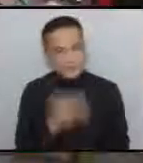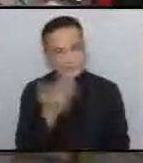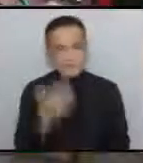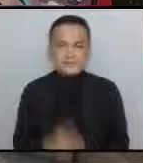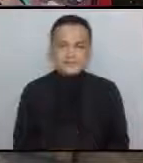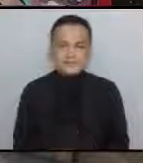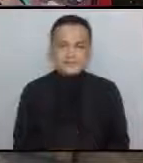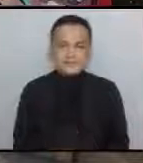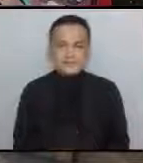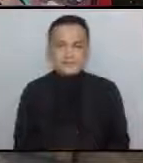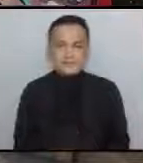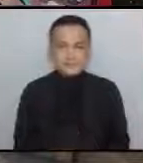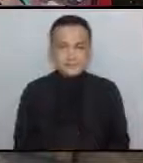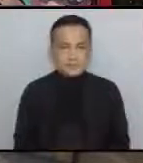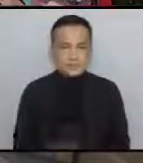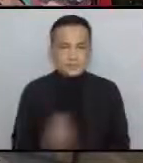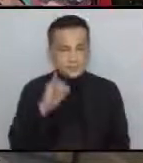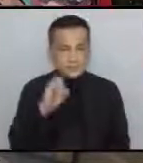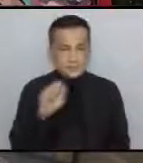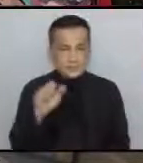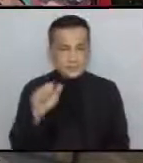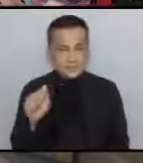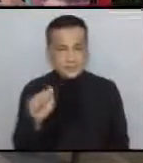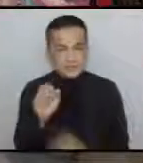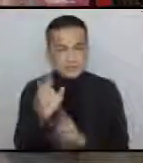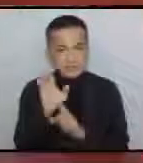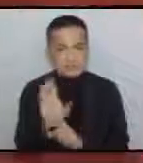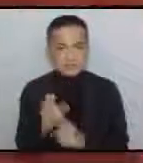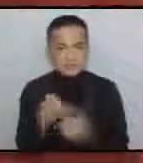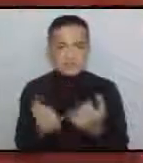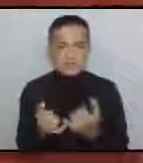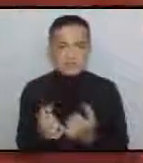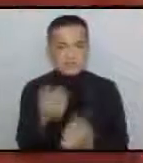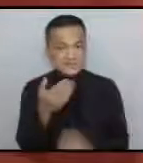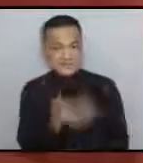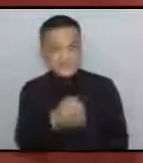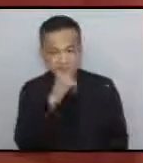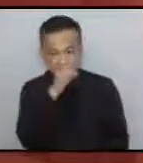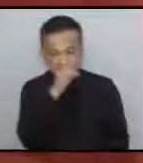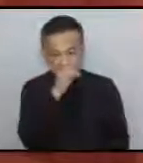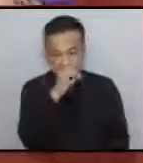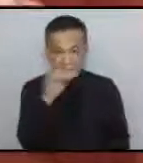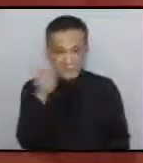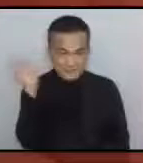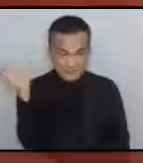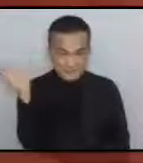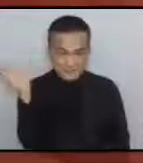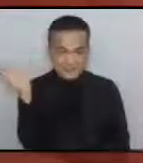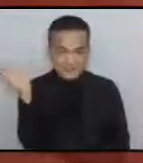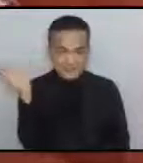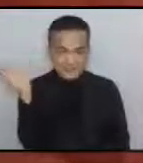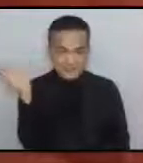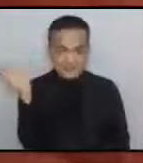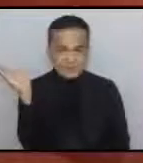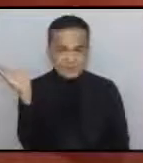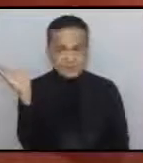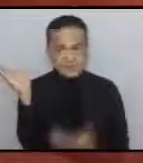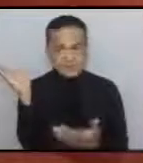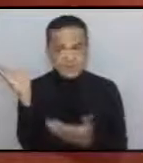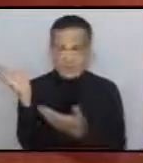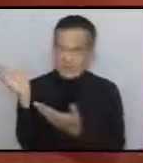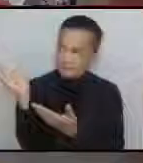Okay, Miss Isa, naka-display ngayon dito, no, ito. Yes. Sa studio, ang ilan lamang sa mga artworks mo at talaga